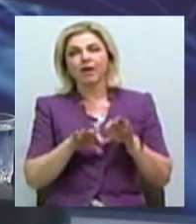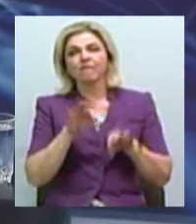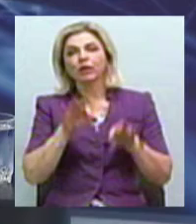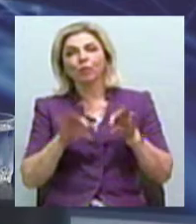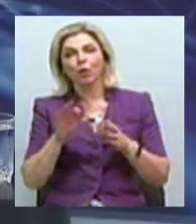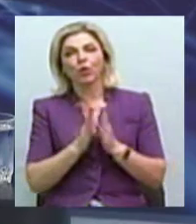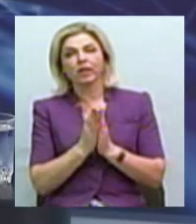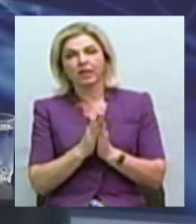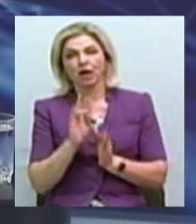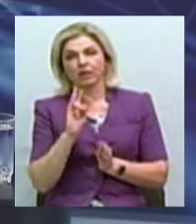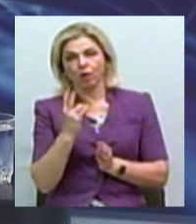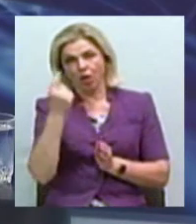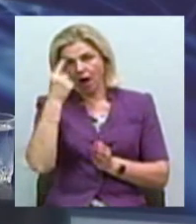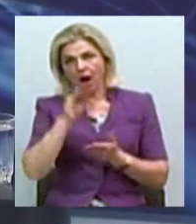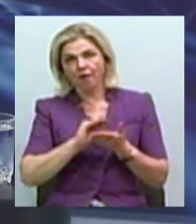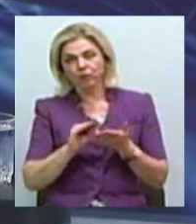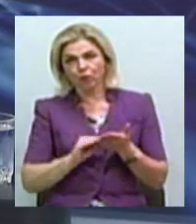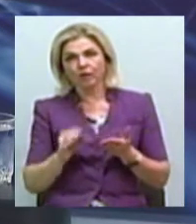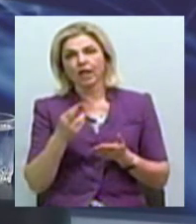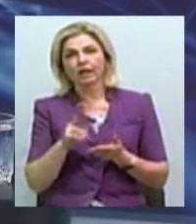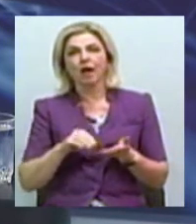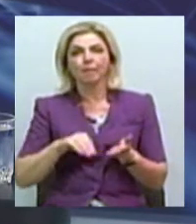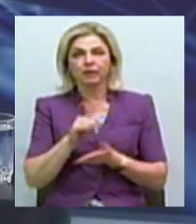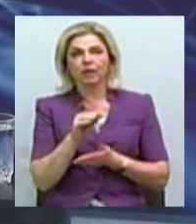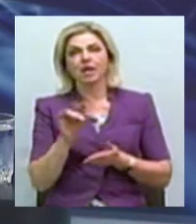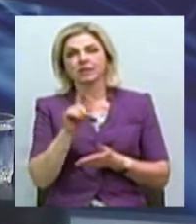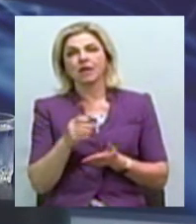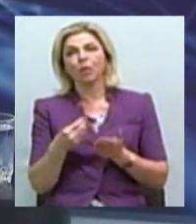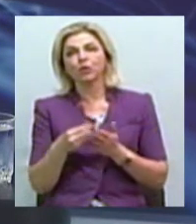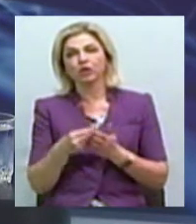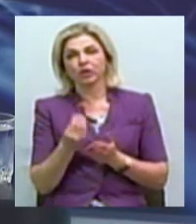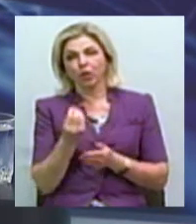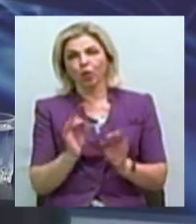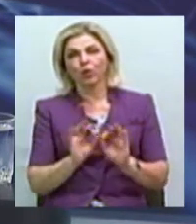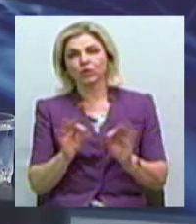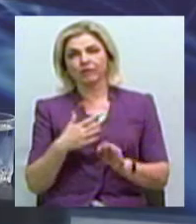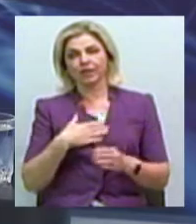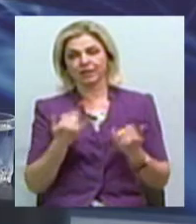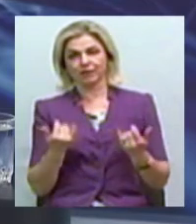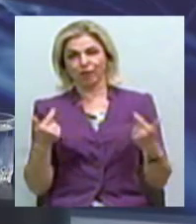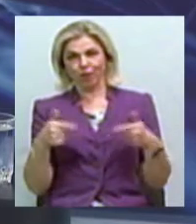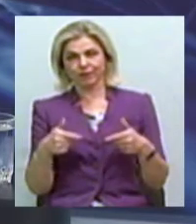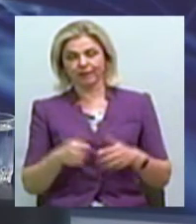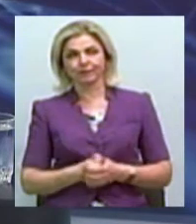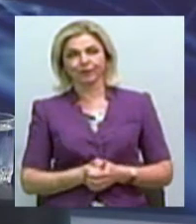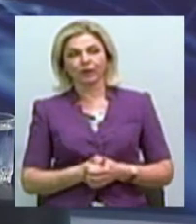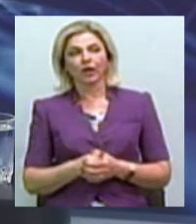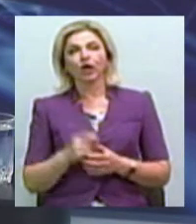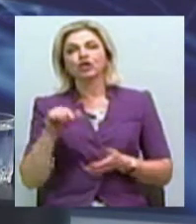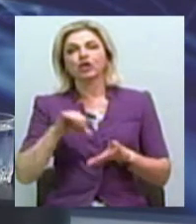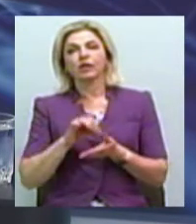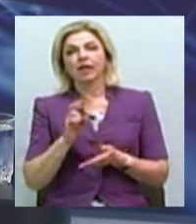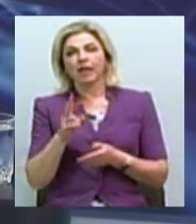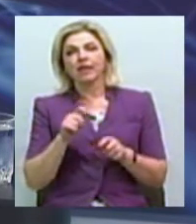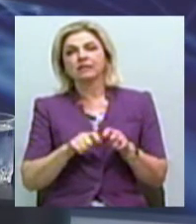миколаївських авторів для їх підтримки та закупівлі за бюджетні кошти розповість наша сьогоднішня гостя. В студії член